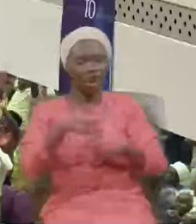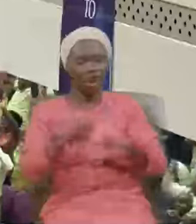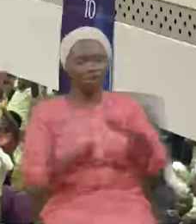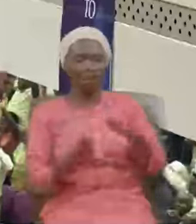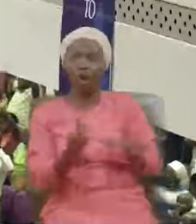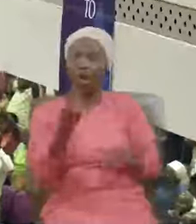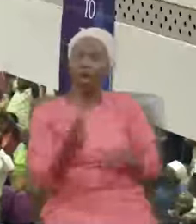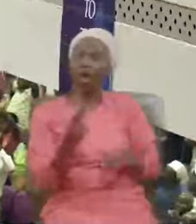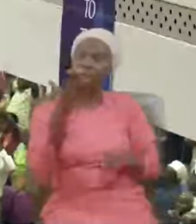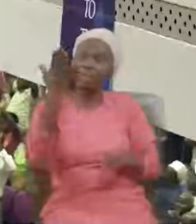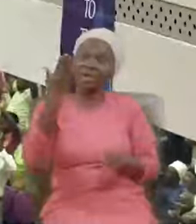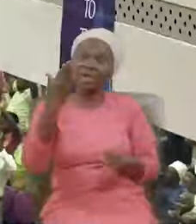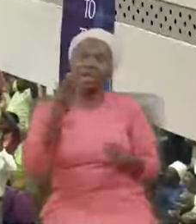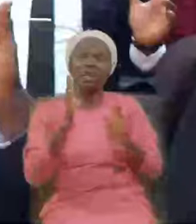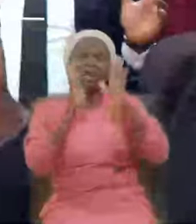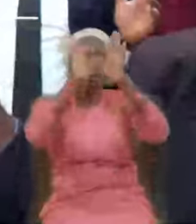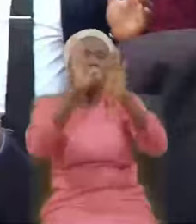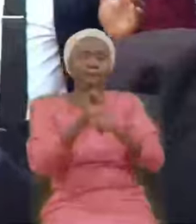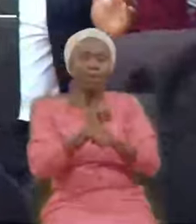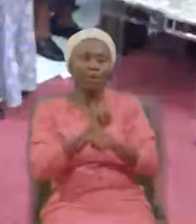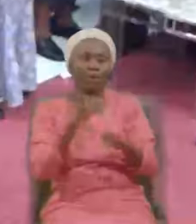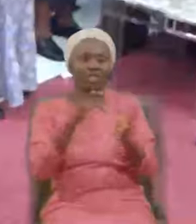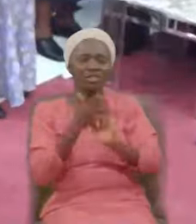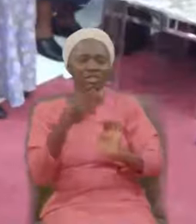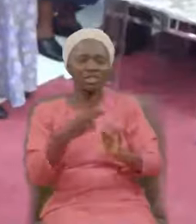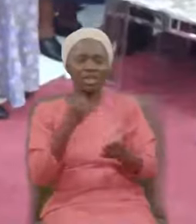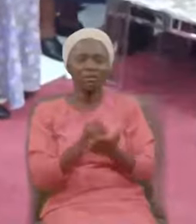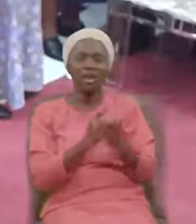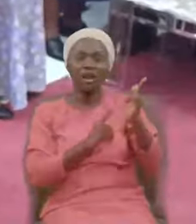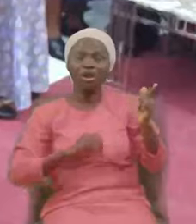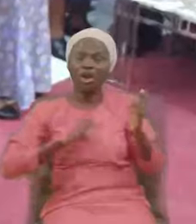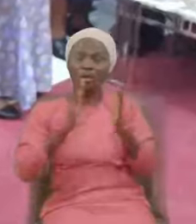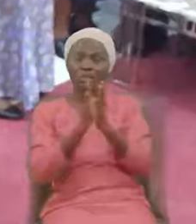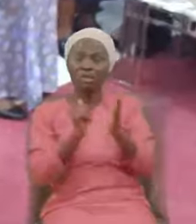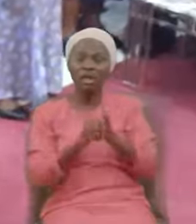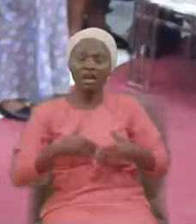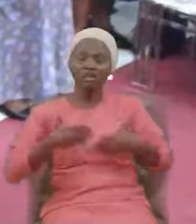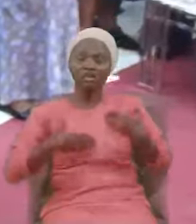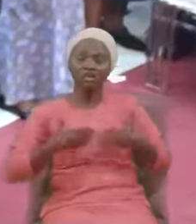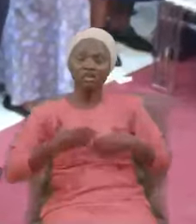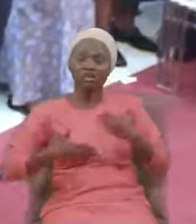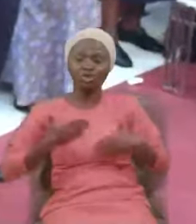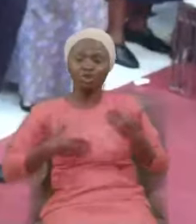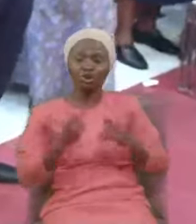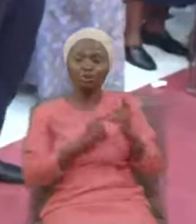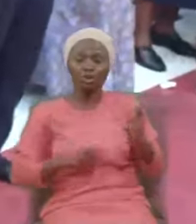des miracles. Seigneur, je prie que la joie du Seigneur soit la force de tout le monde.